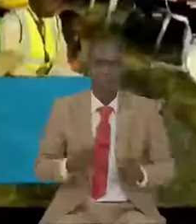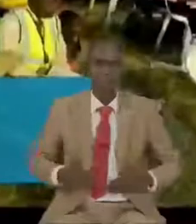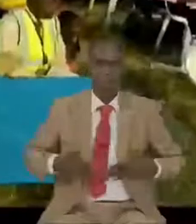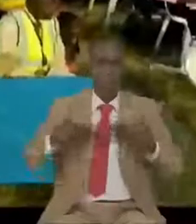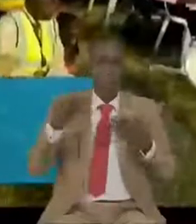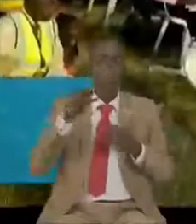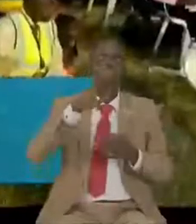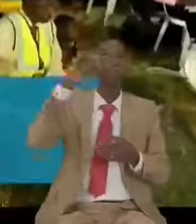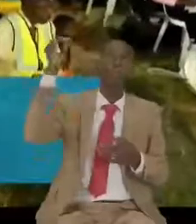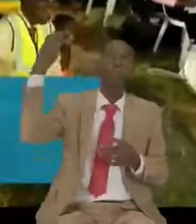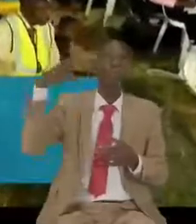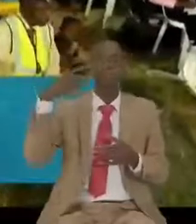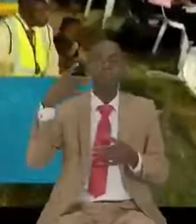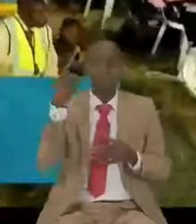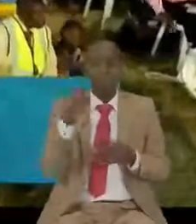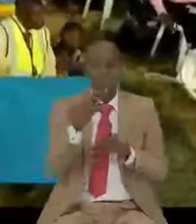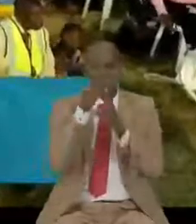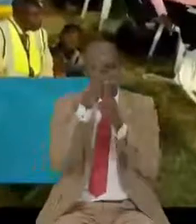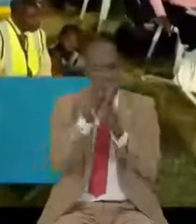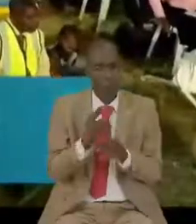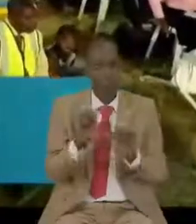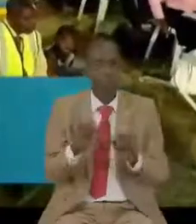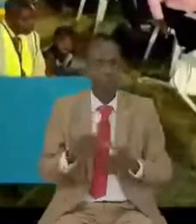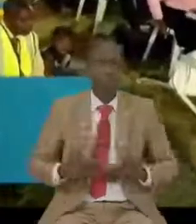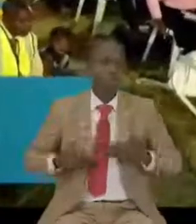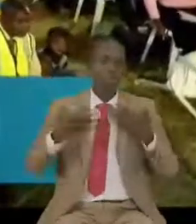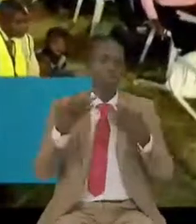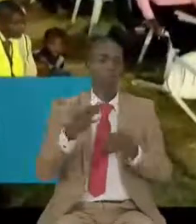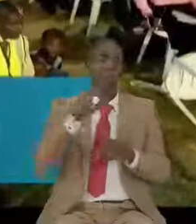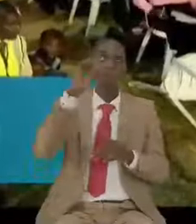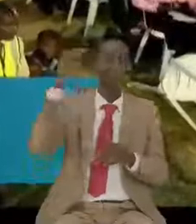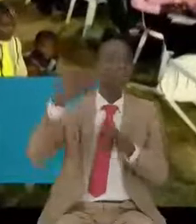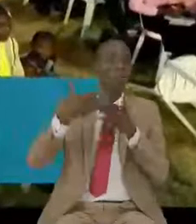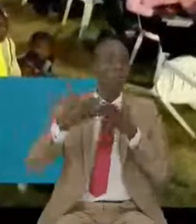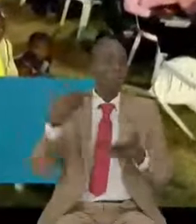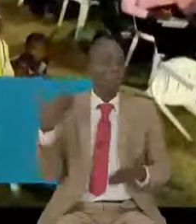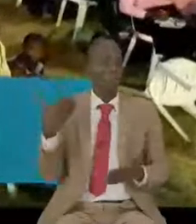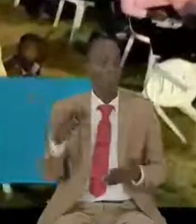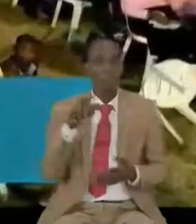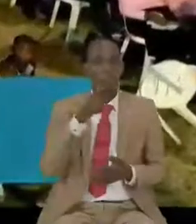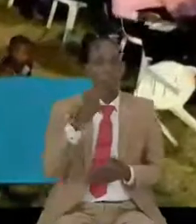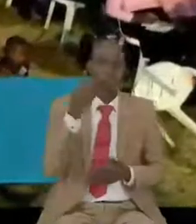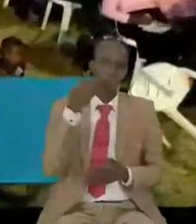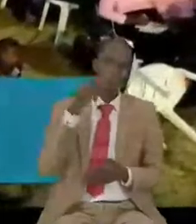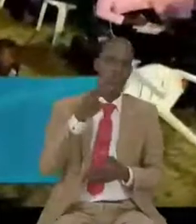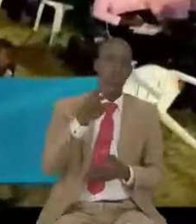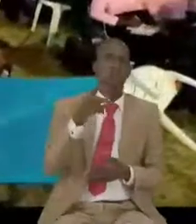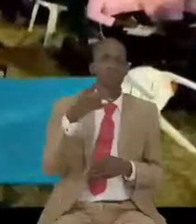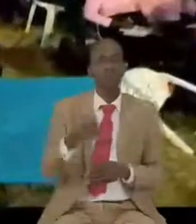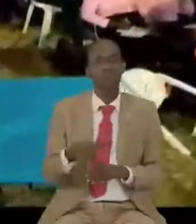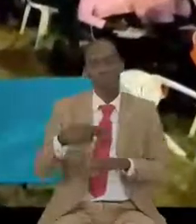Commencez la vie honorable de grâce. La vie honorable de grâce.